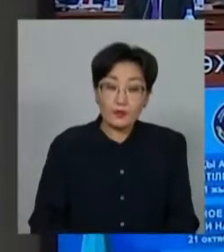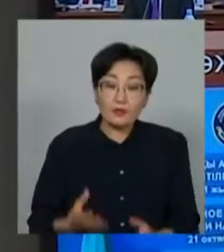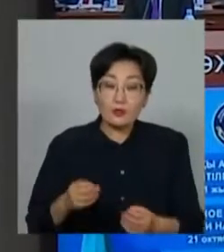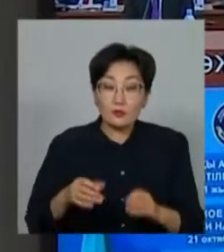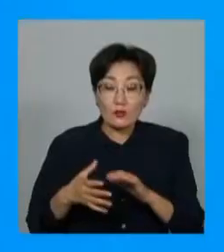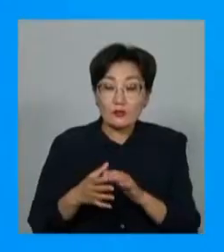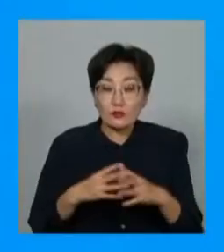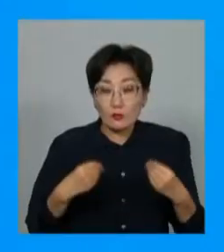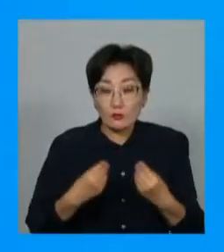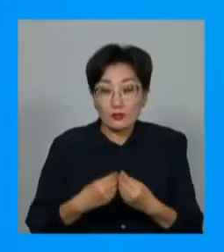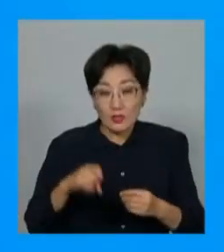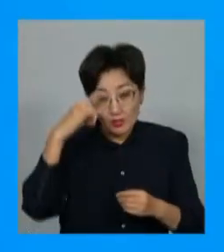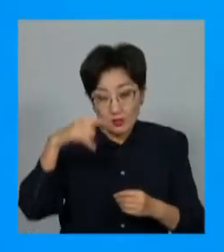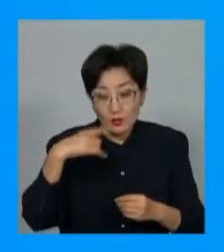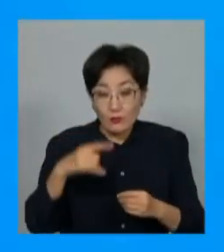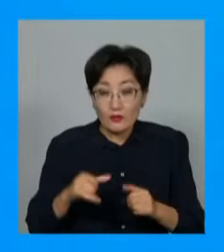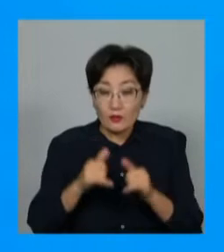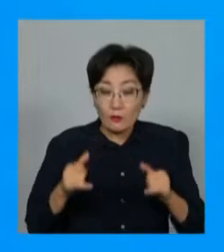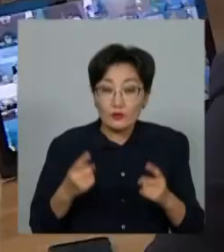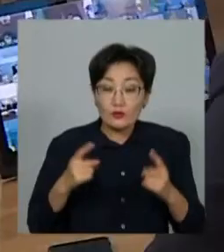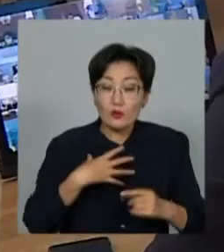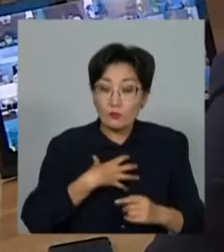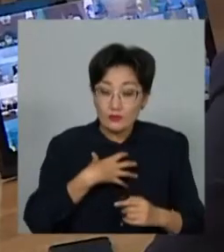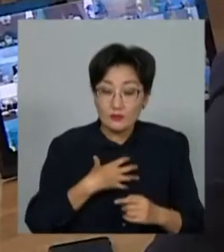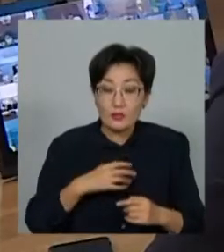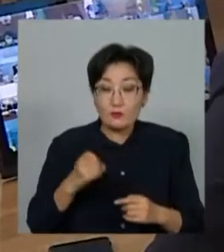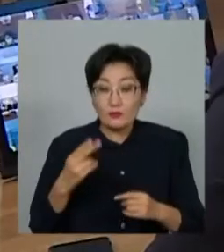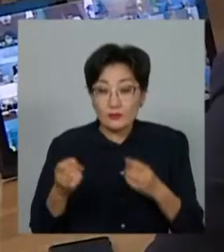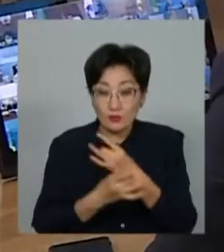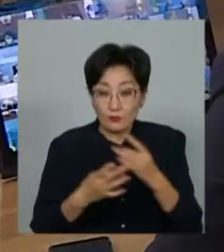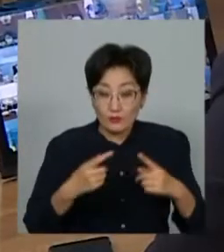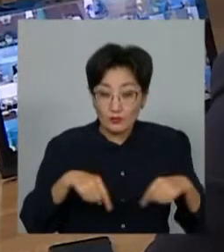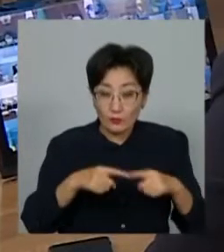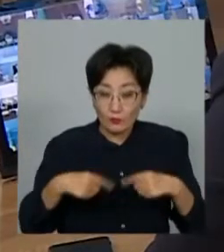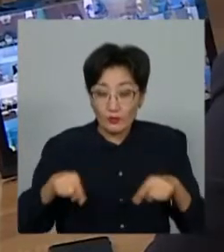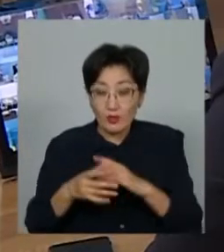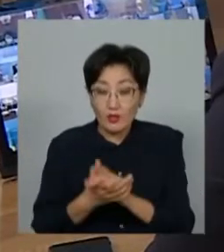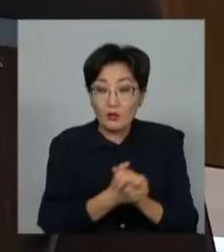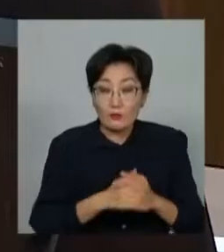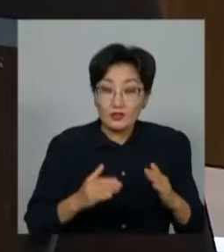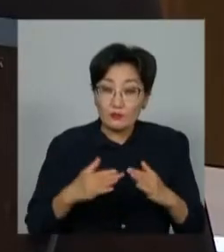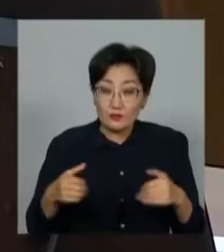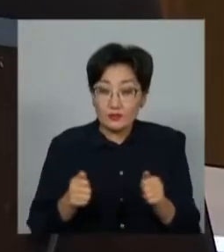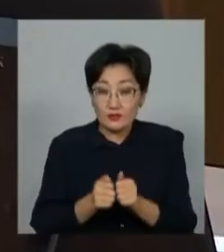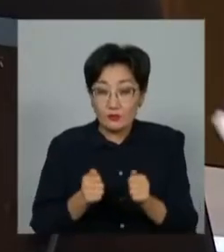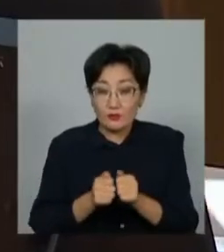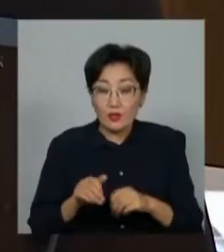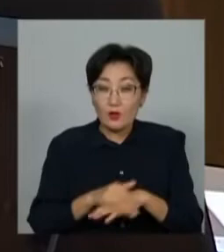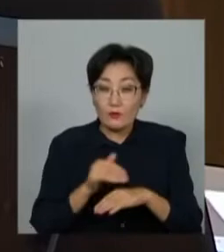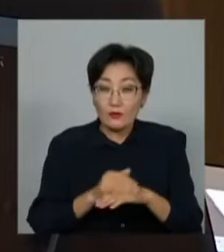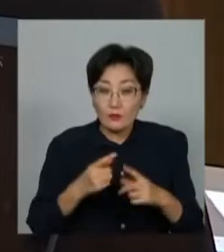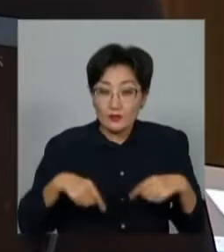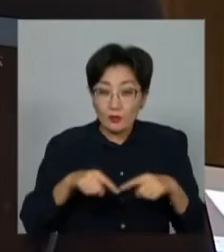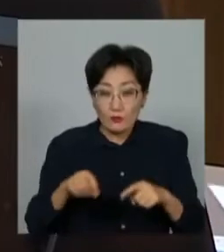Сондай-ақ, ассамблеяның ана тілімізді дамытуда маңызы зор. Ел президенті этномәдени бірлестіктер мен достық үйлерінің жанындағы қайырымдылық ұйымдардың